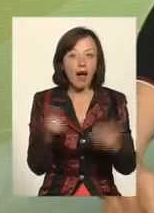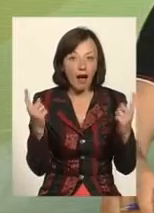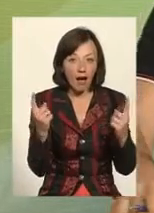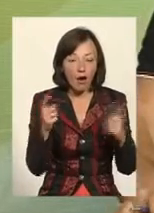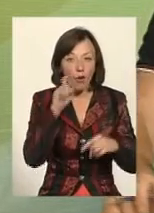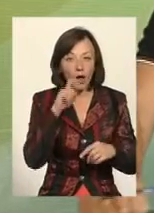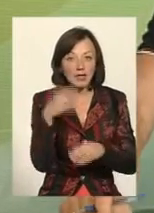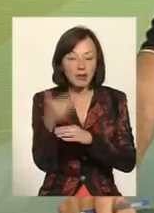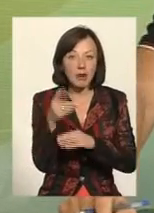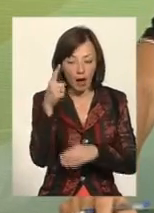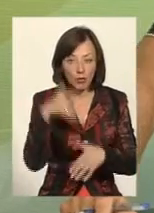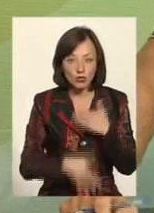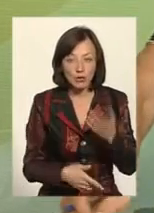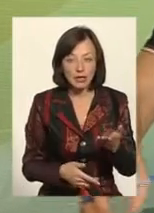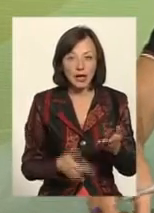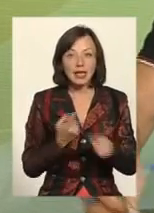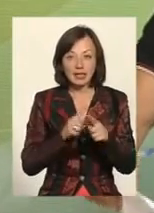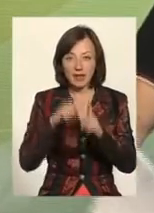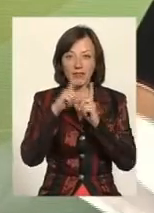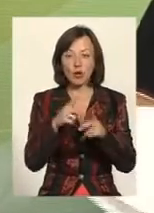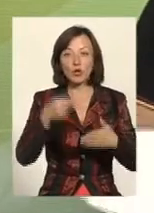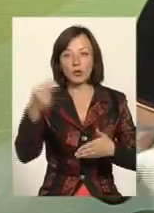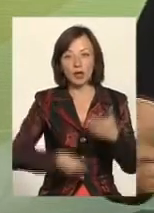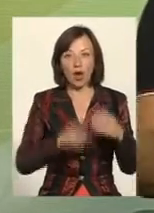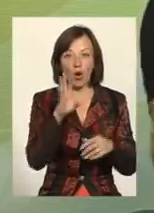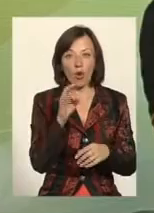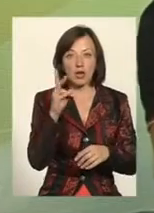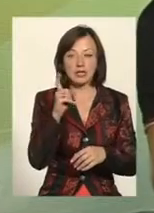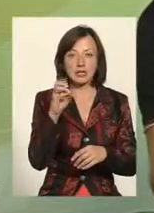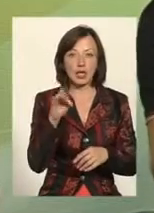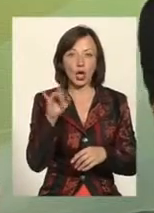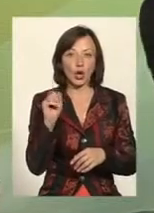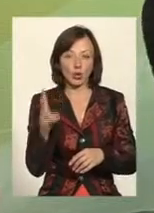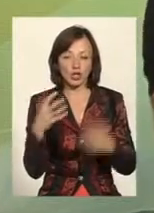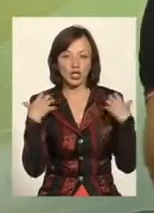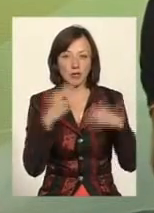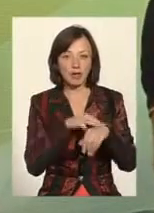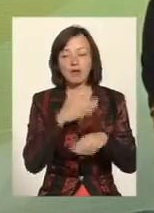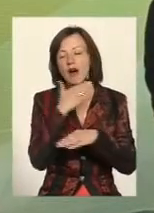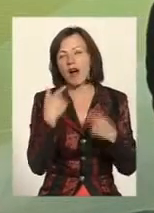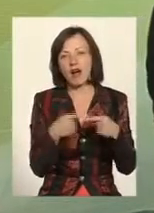полотна, українські прапори, ви розумієте? Оце відповідь, і хто підписує? Козірук, начальник міліції Волочиської.